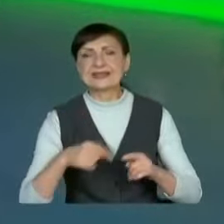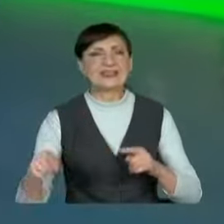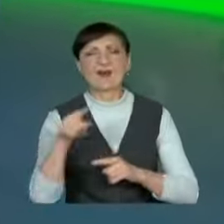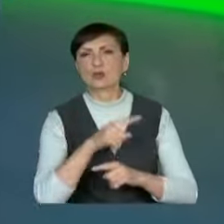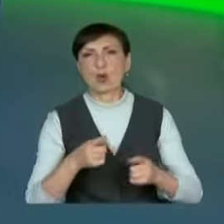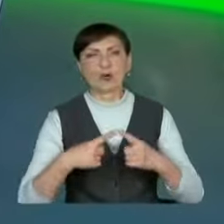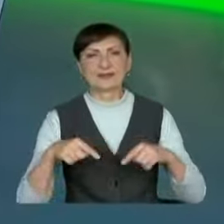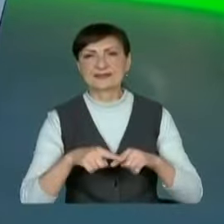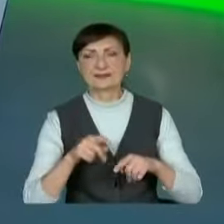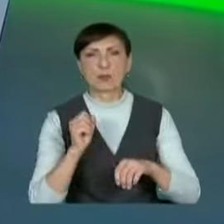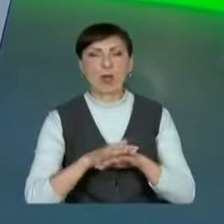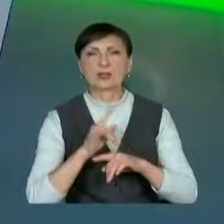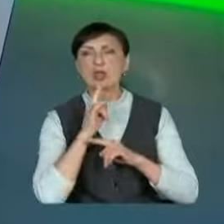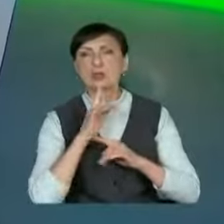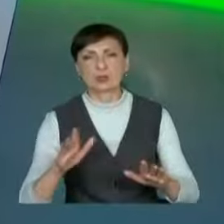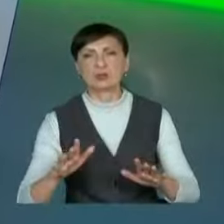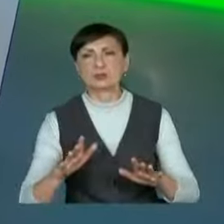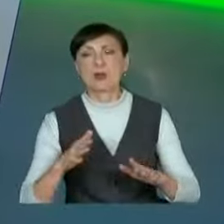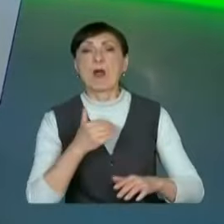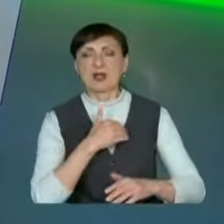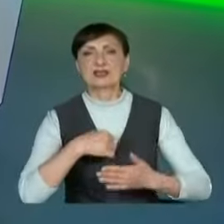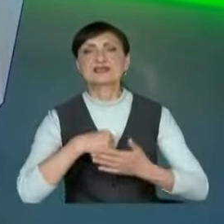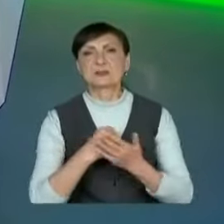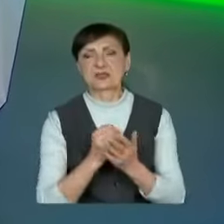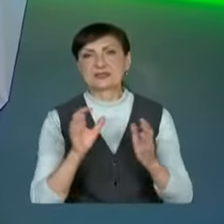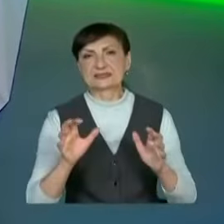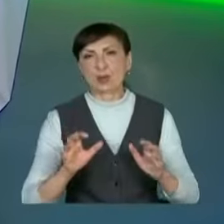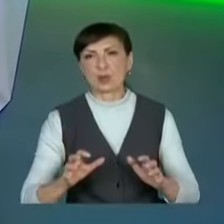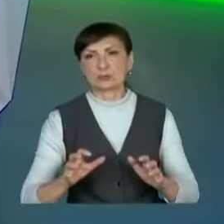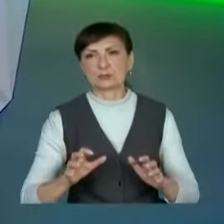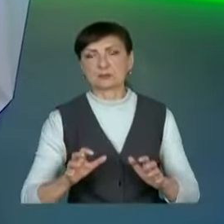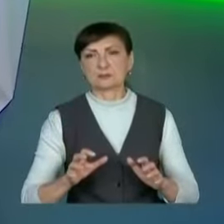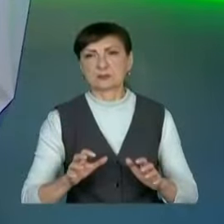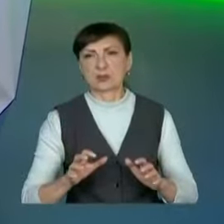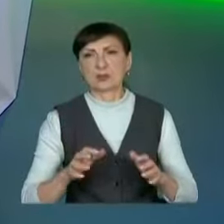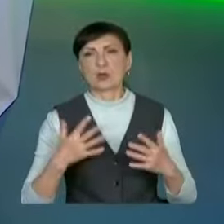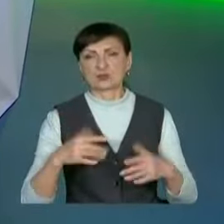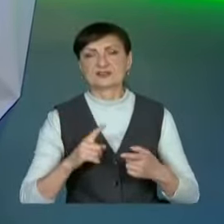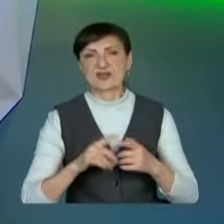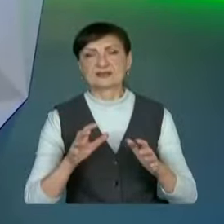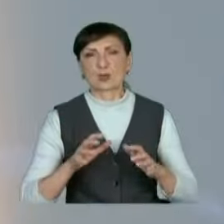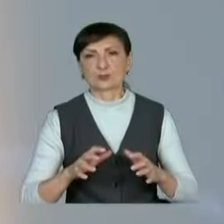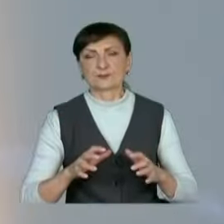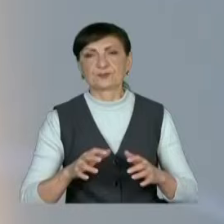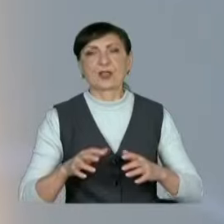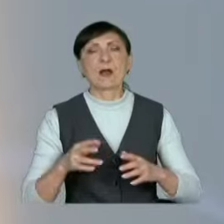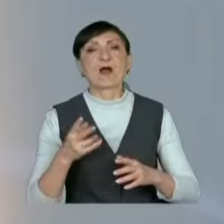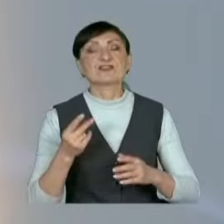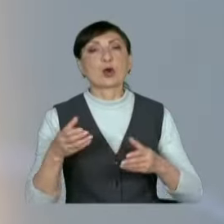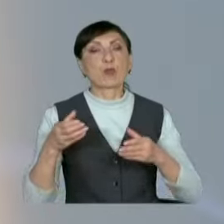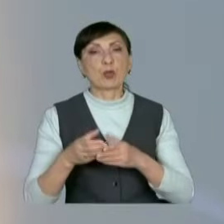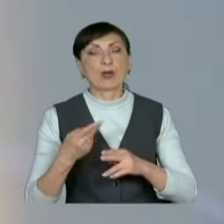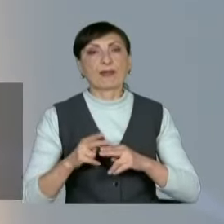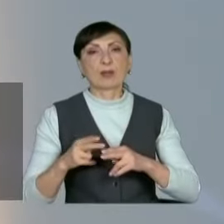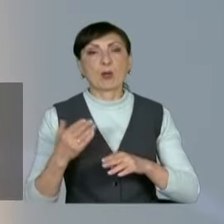ни в одном банке. Это хотят закрепить законодательно уже на законодательном уровне. Второй блок – это уже